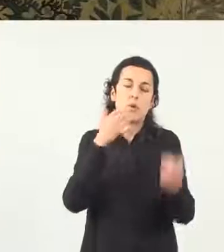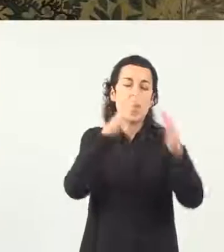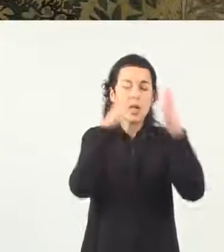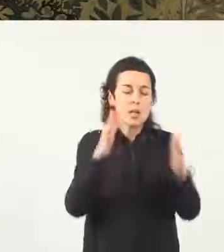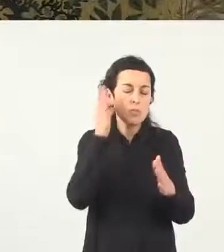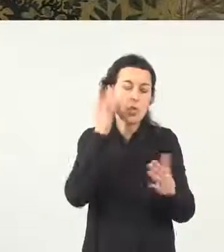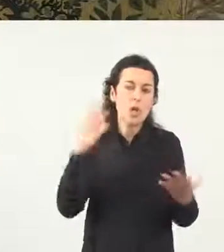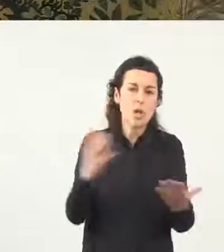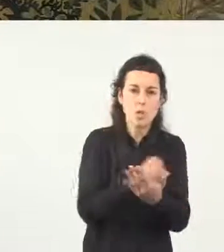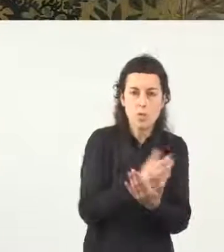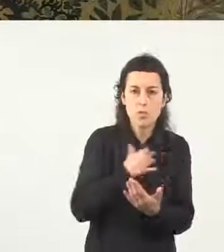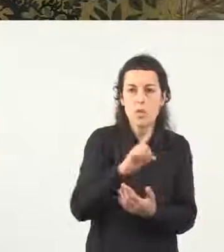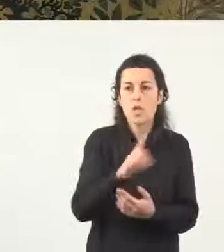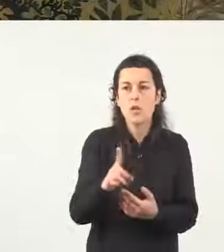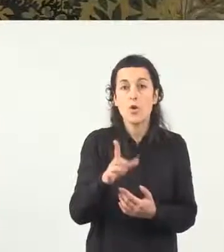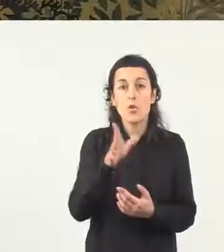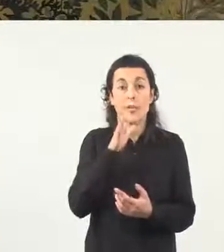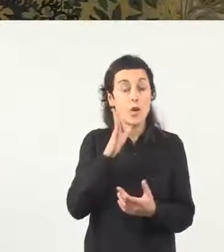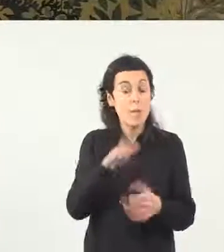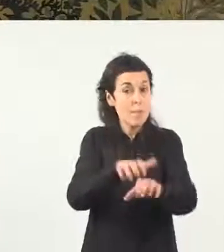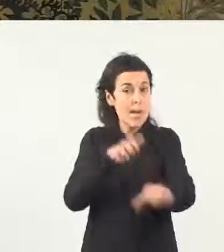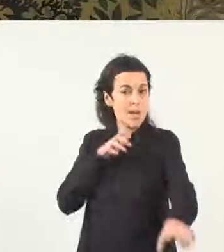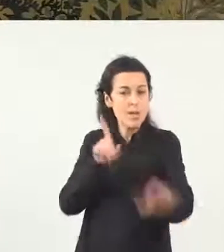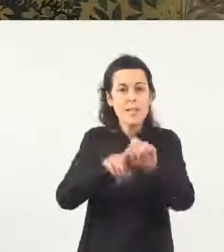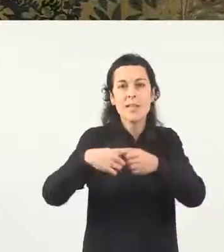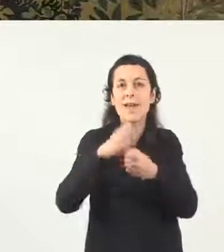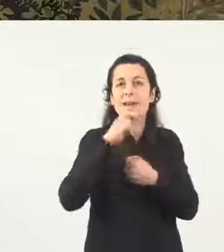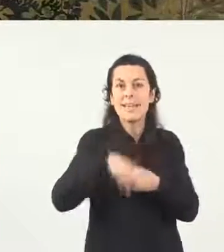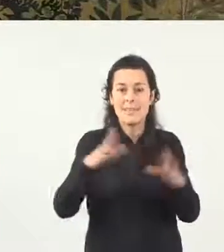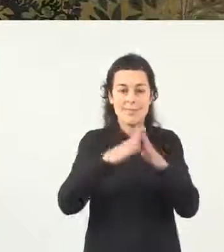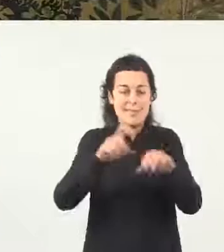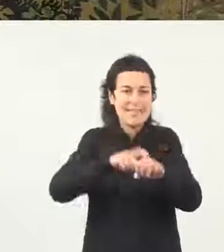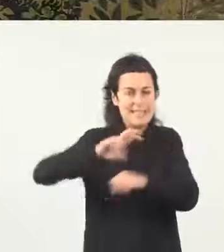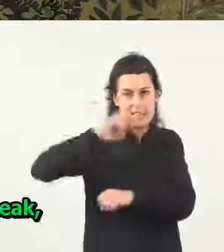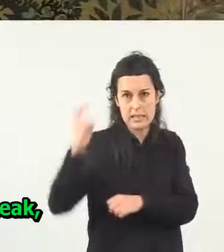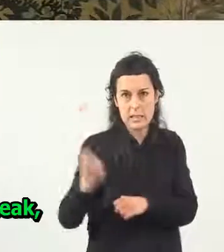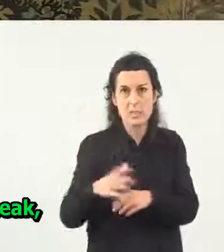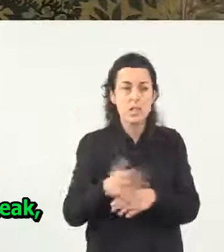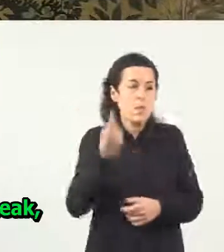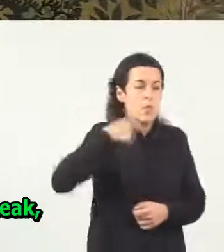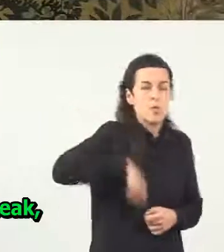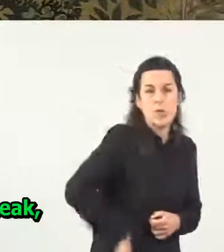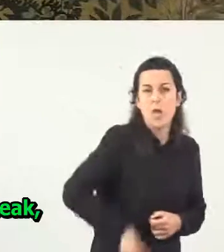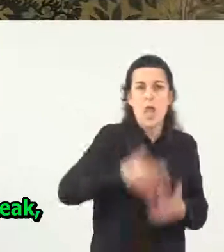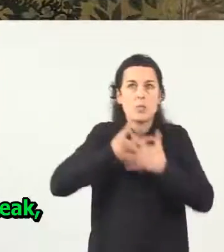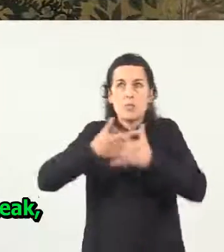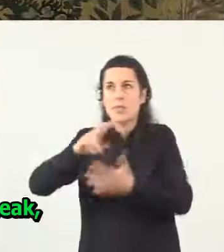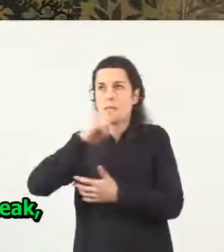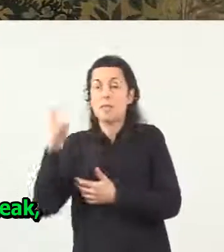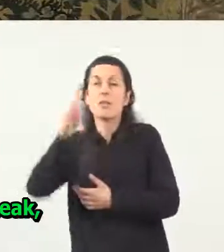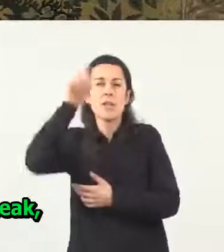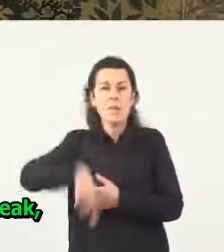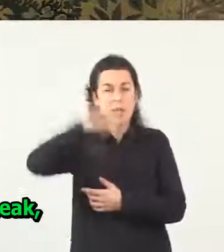baina emakume eta feminista mota guztiak daudelako. Ez bakarrik lehen esan dudana profesionalak, ez profesionalak, baina bai jatorri desberdinetako